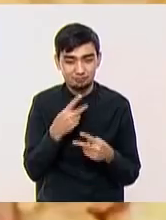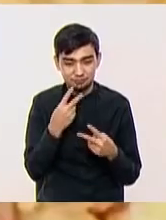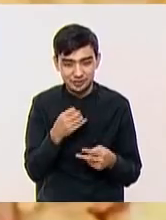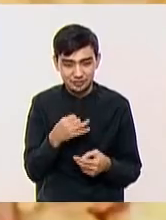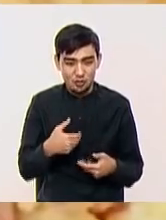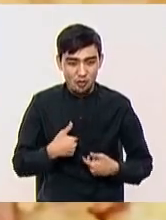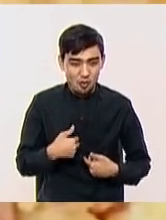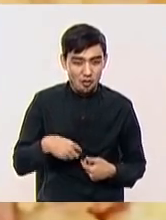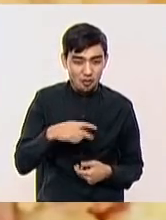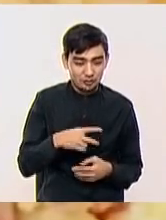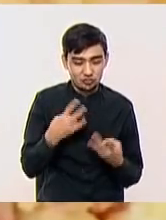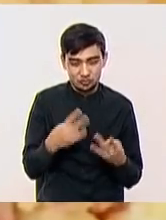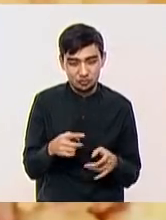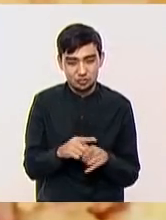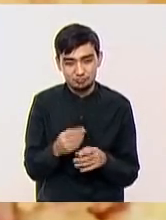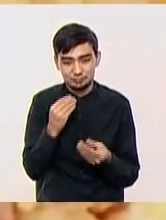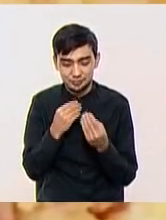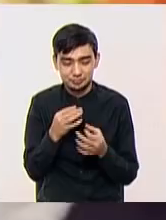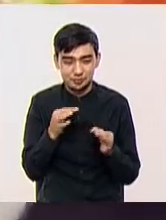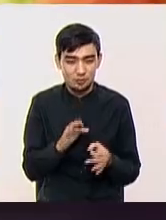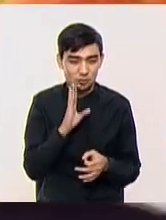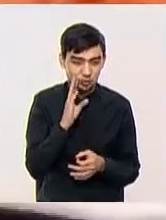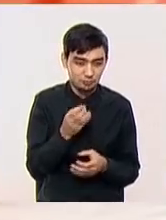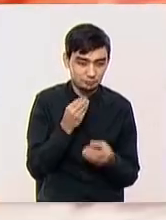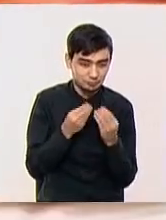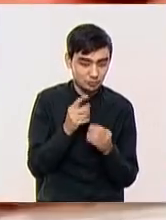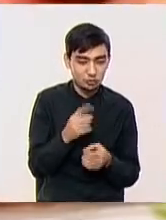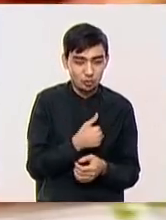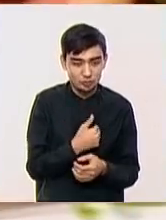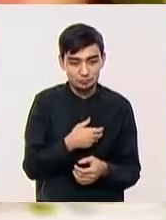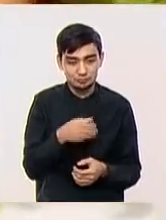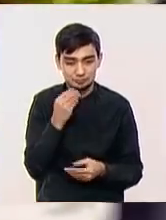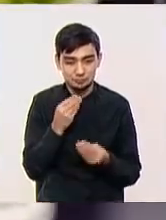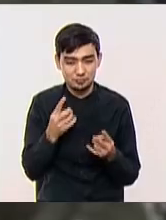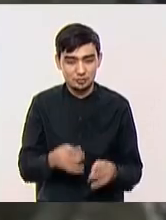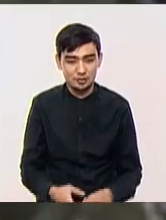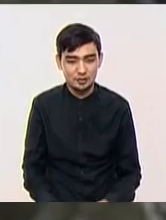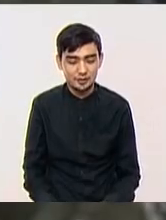бойы аш жүруде дұрыс емес дейді маман. Сол үшін таңғасқа ағуызы бар тағам ішу керек екен.